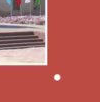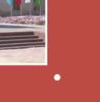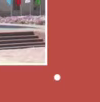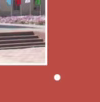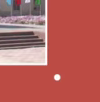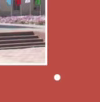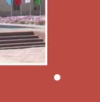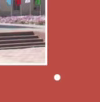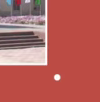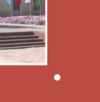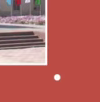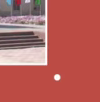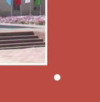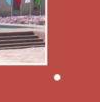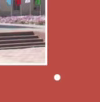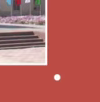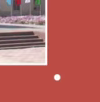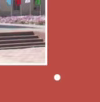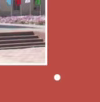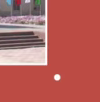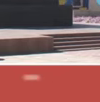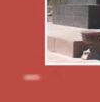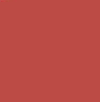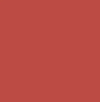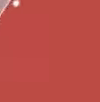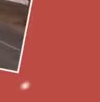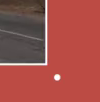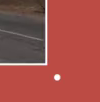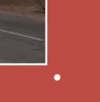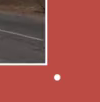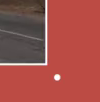Жалағашта күндіз 26, түнде 15 градус жылы болады.